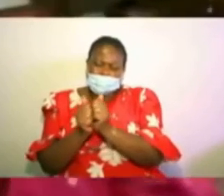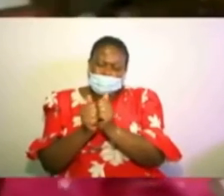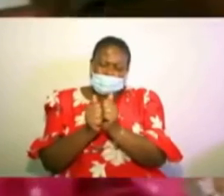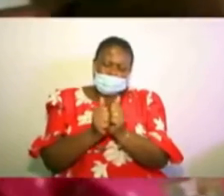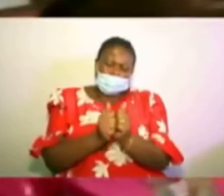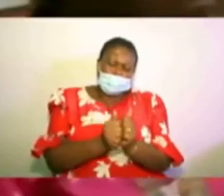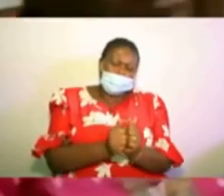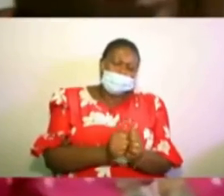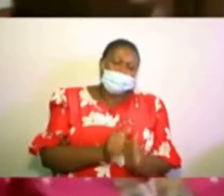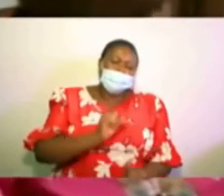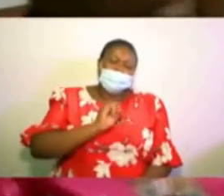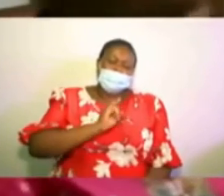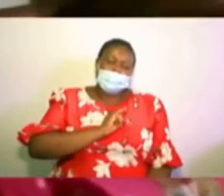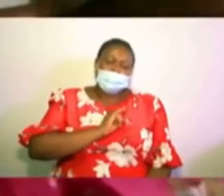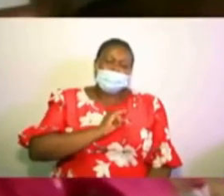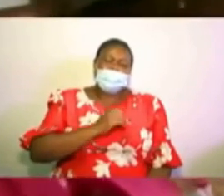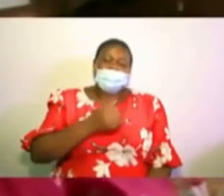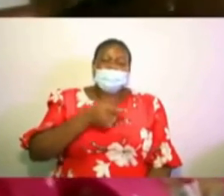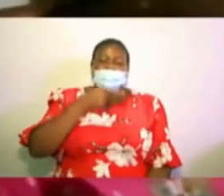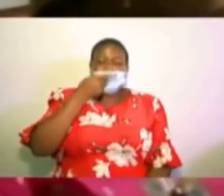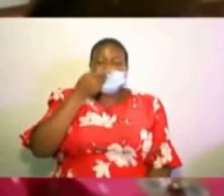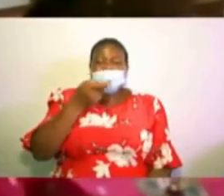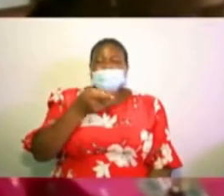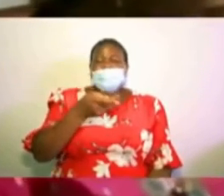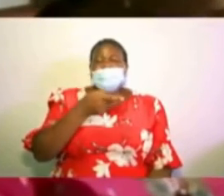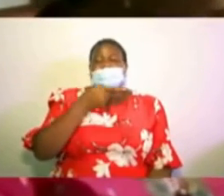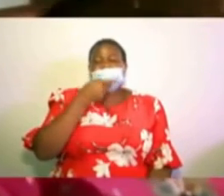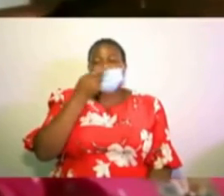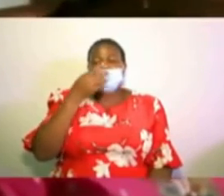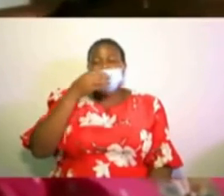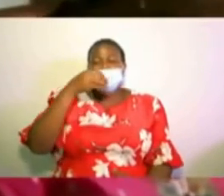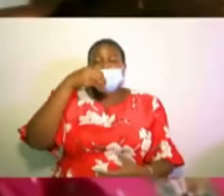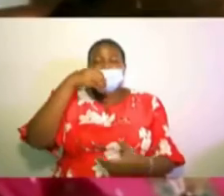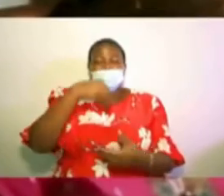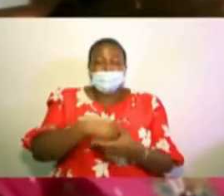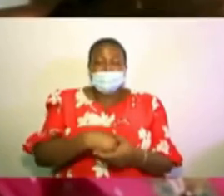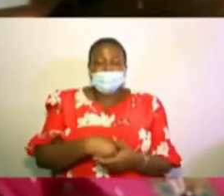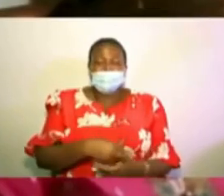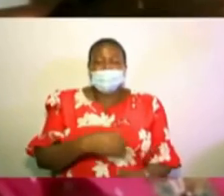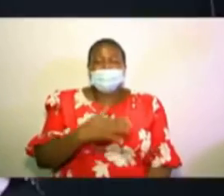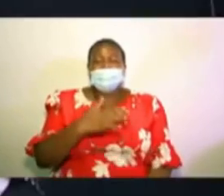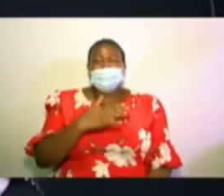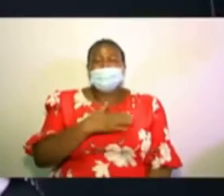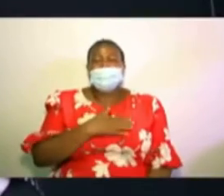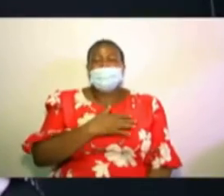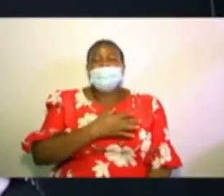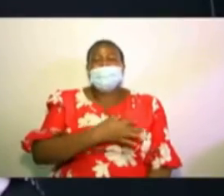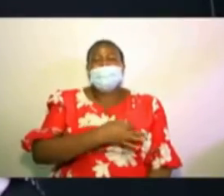Thank you.